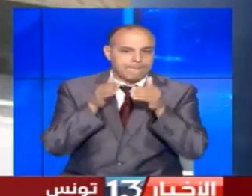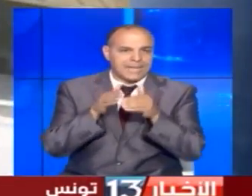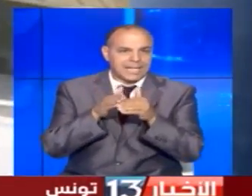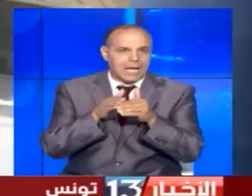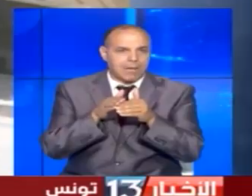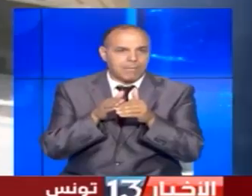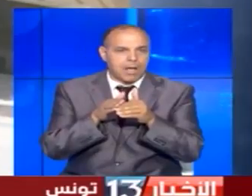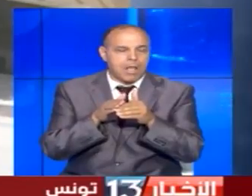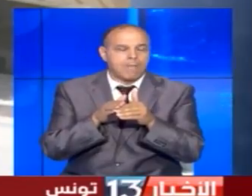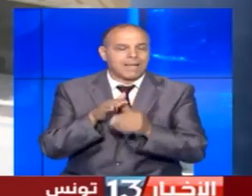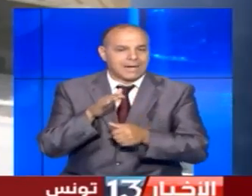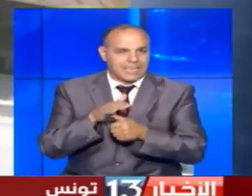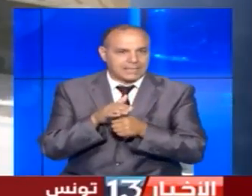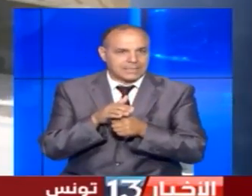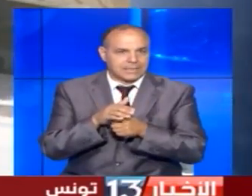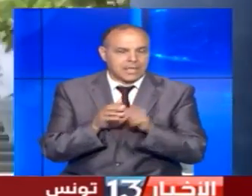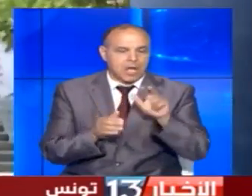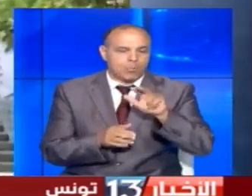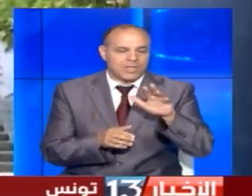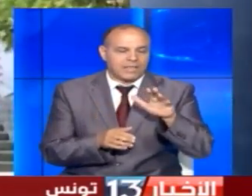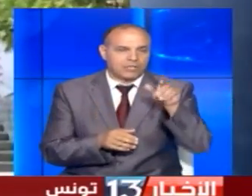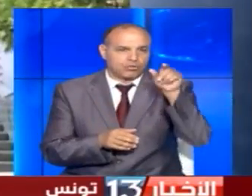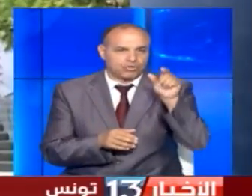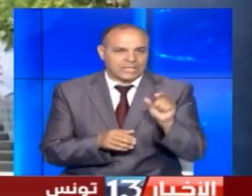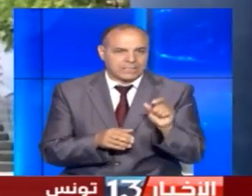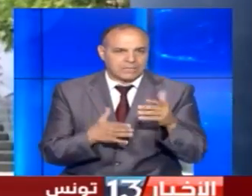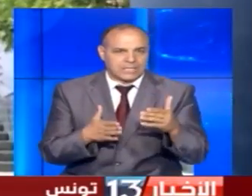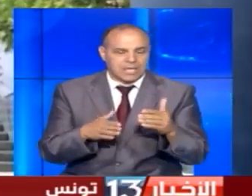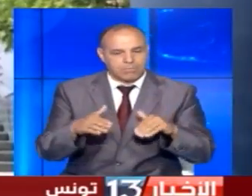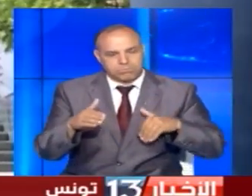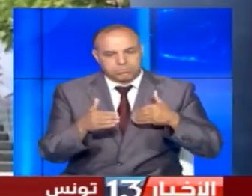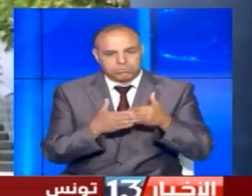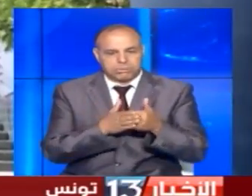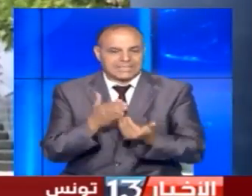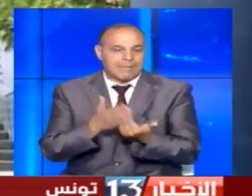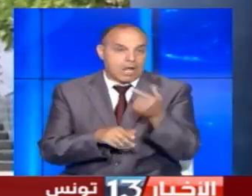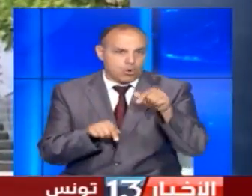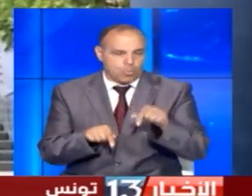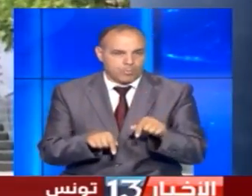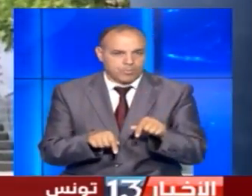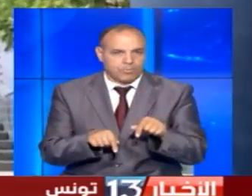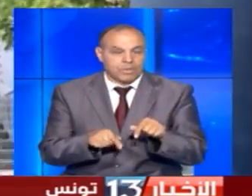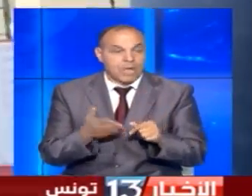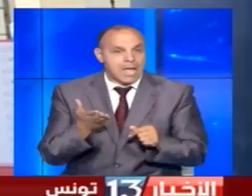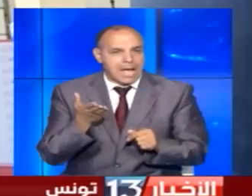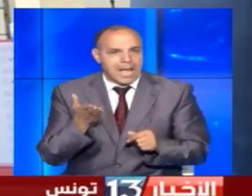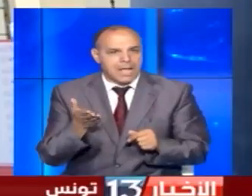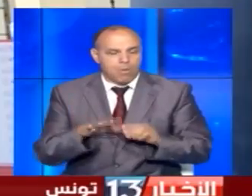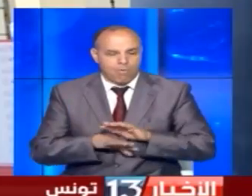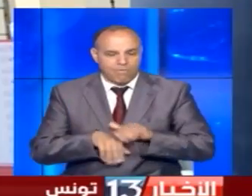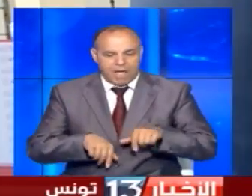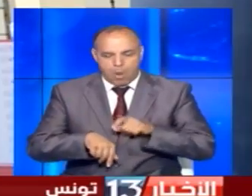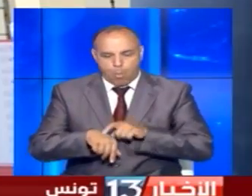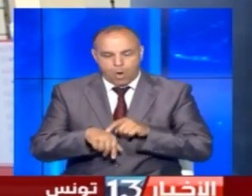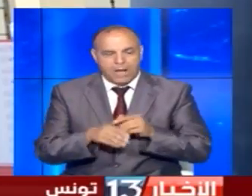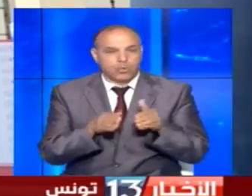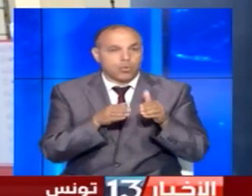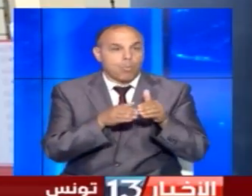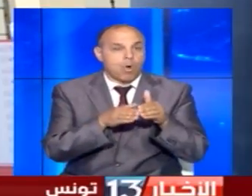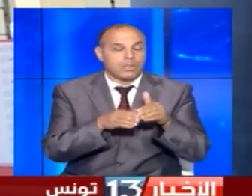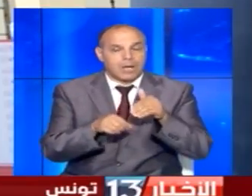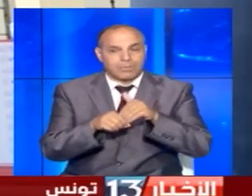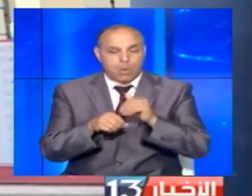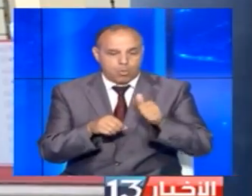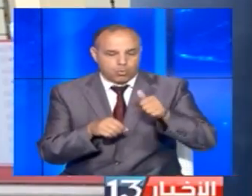بمطالبهم لهذا المنصب 35 مترشحا إلى غاية صباح اليوم هذا، وتنتهي فترة قبول الترشحات